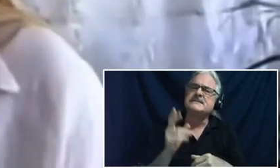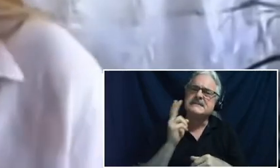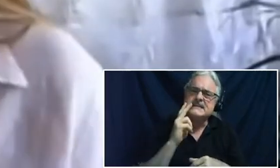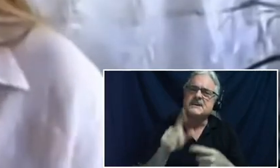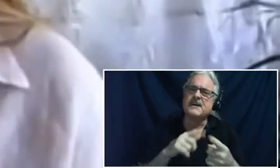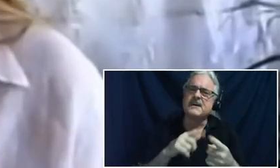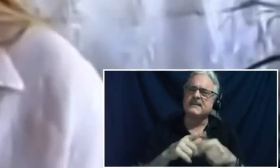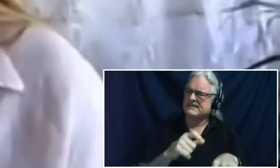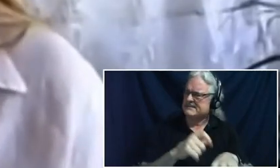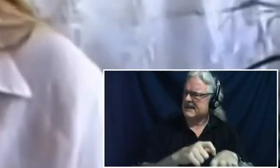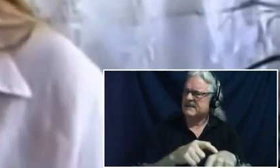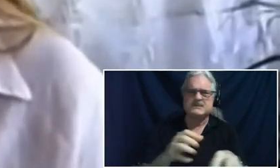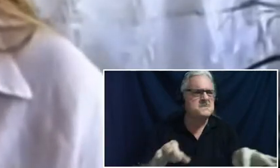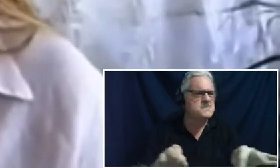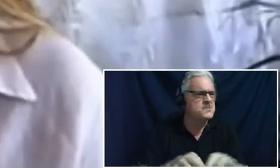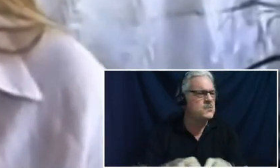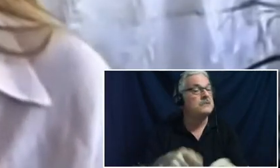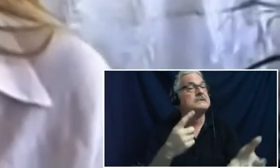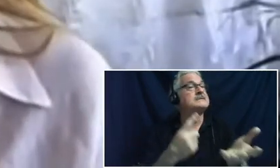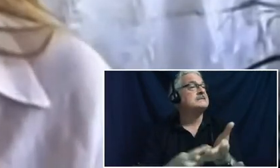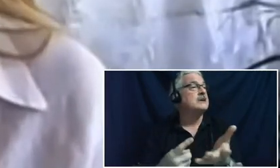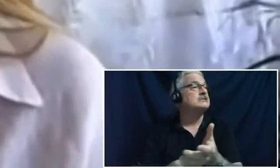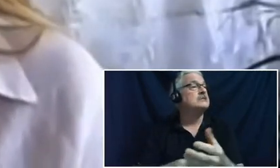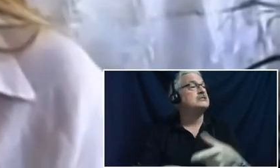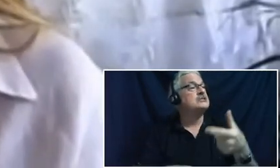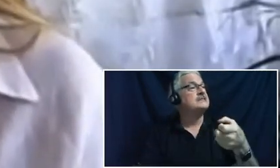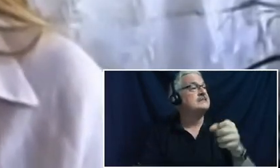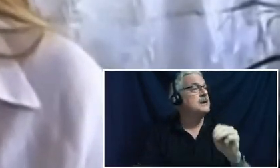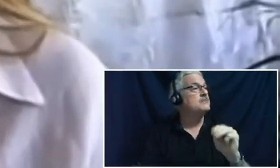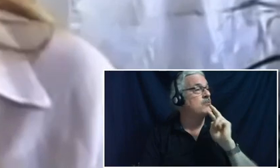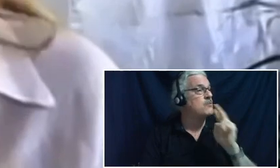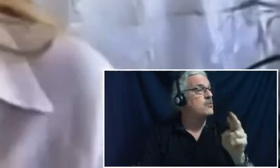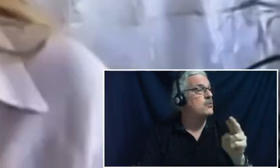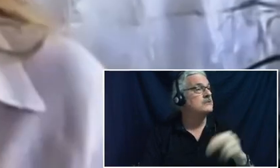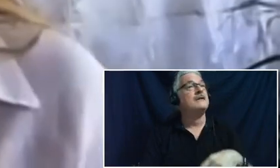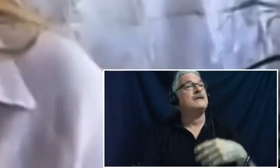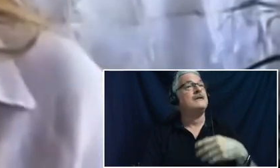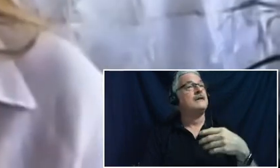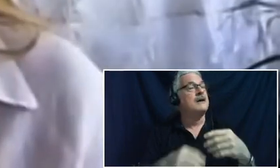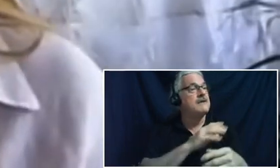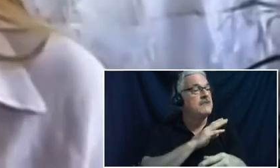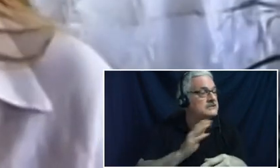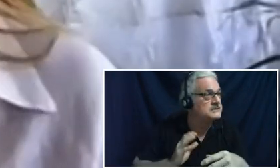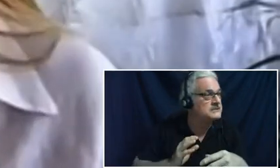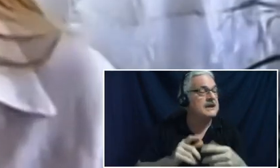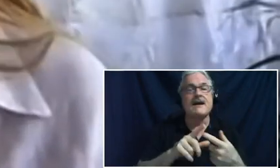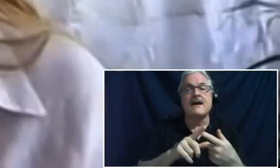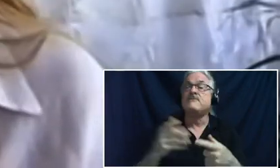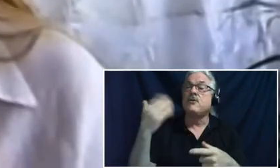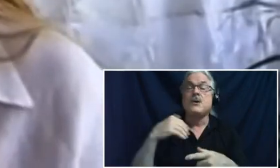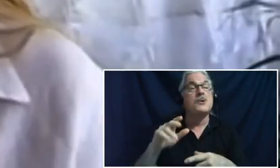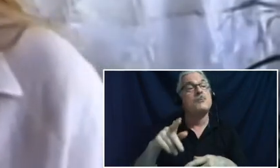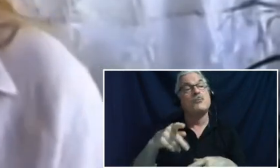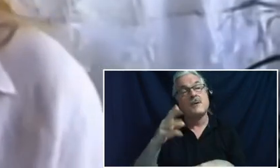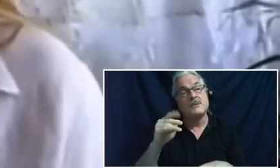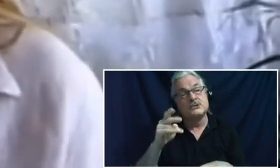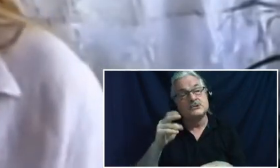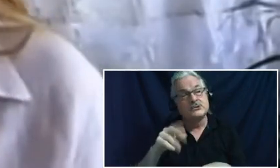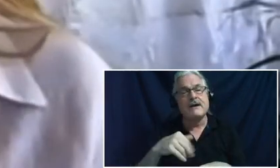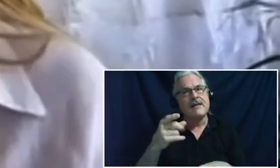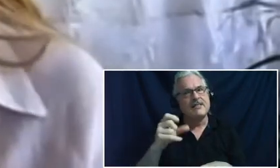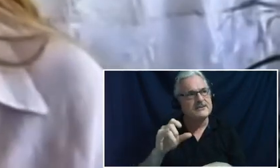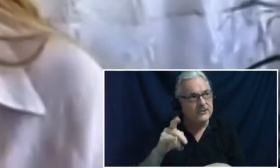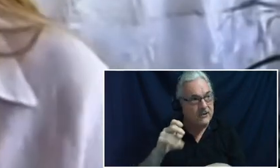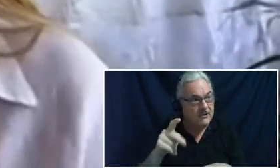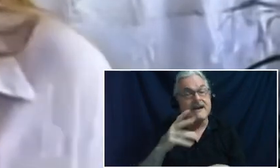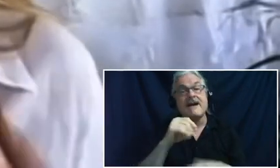sujet de l'opportunité du rapport 2020 grâce à une discussion entre la présidente du Conseil consultatif du rapport GEM et ancienne ministre de la